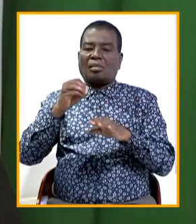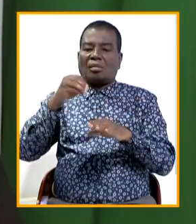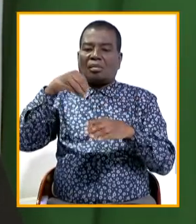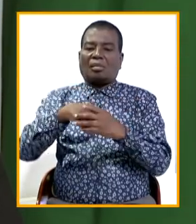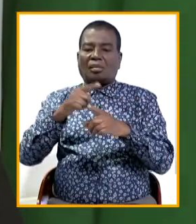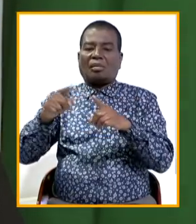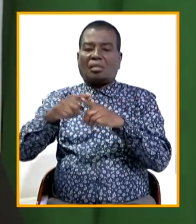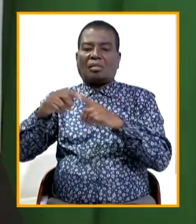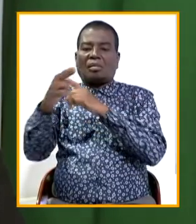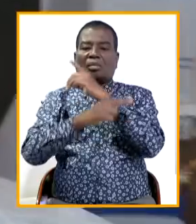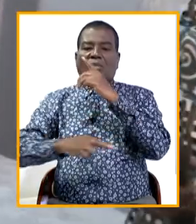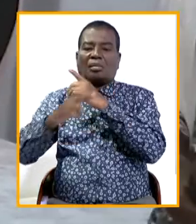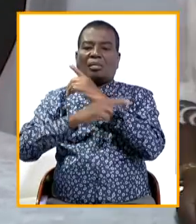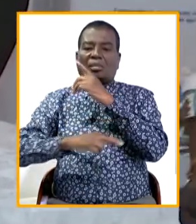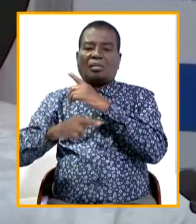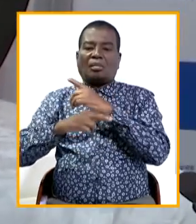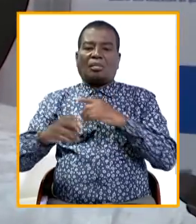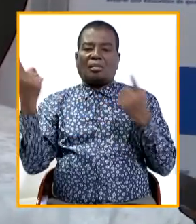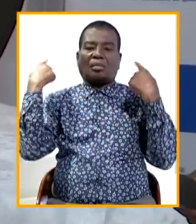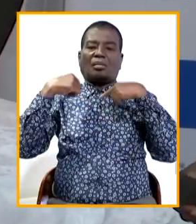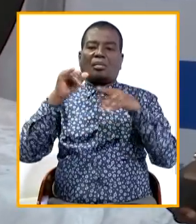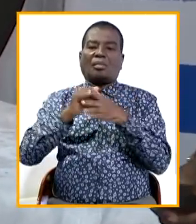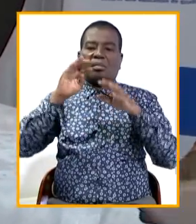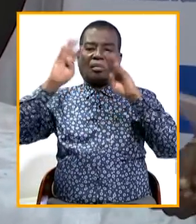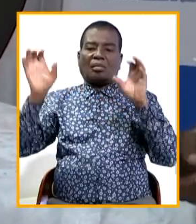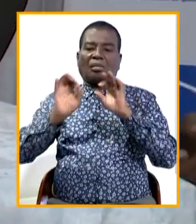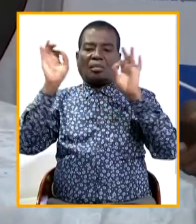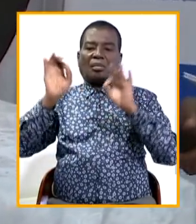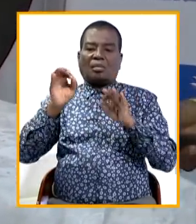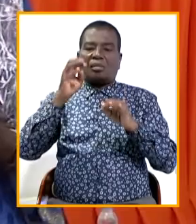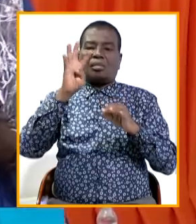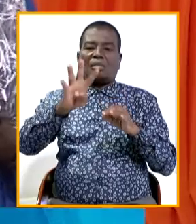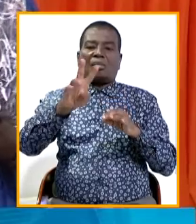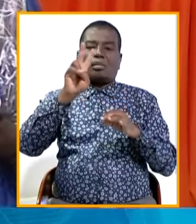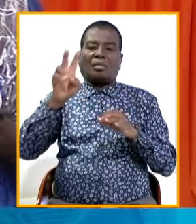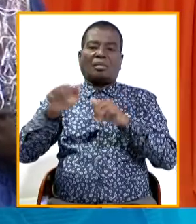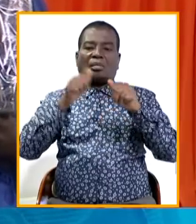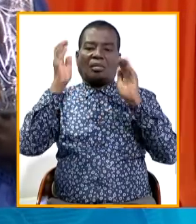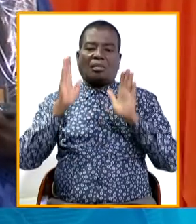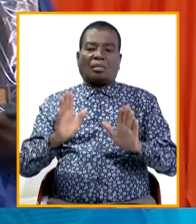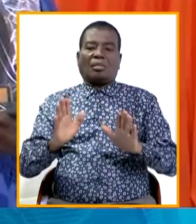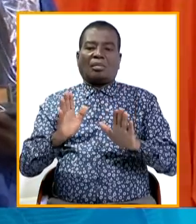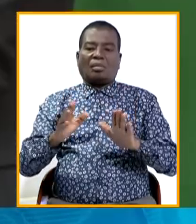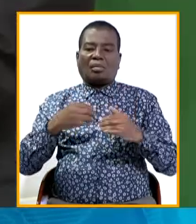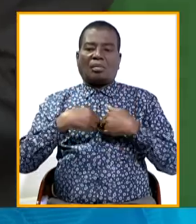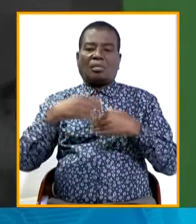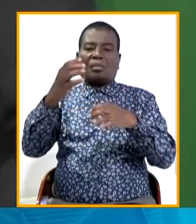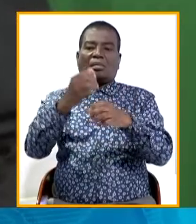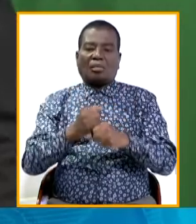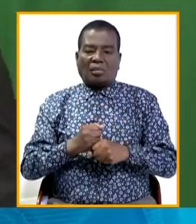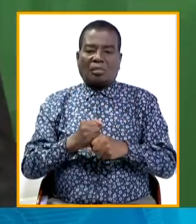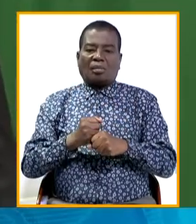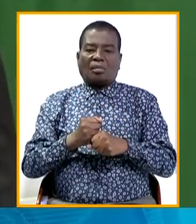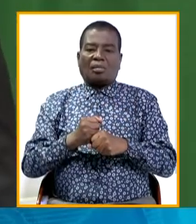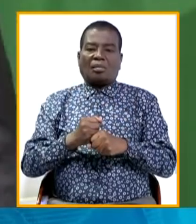dans les différentes régions. Au cours de cette cérémonie, 42 acteurs du secteur de l'éducation nationale ont reçu leur attestation de fin